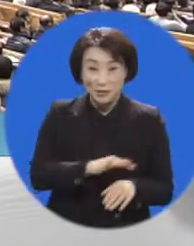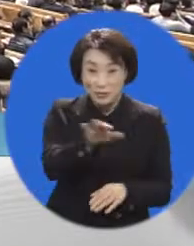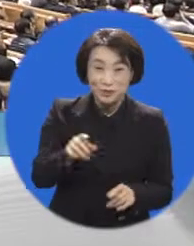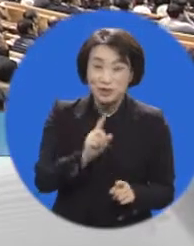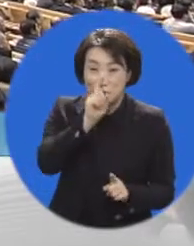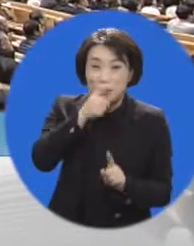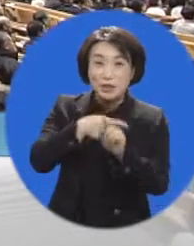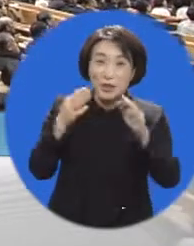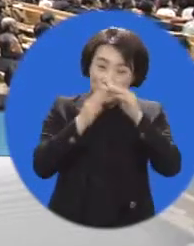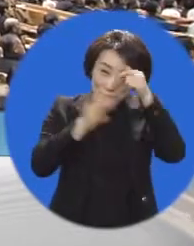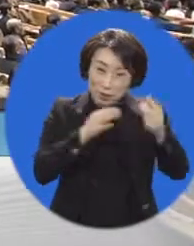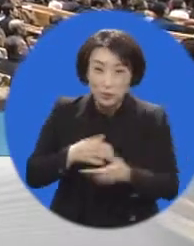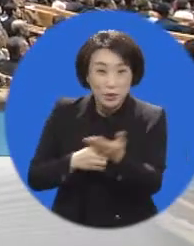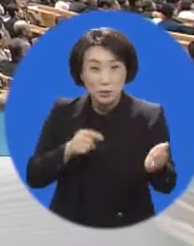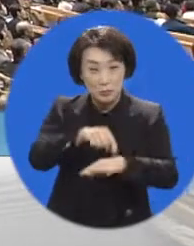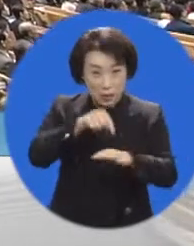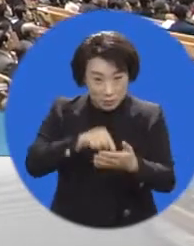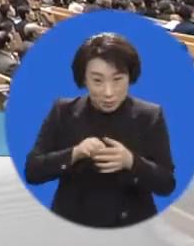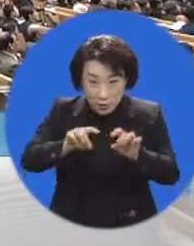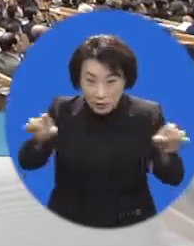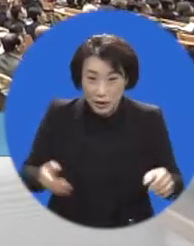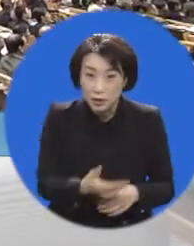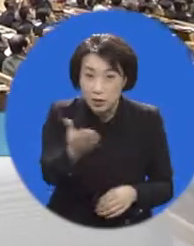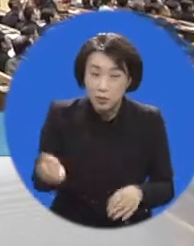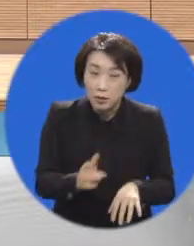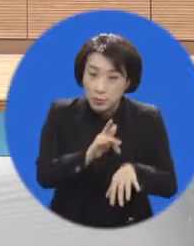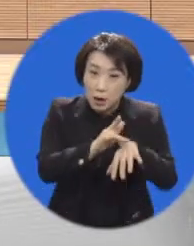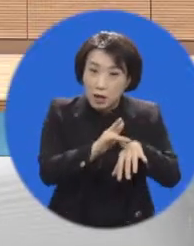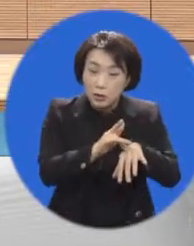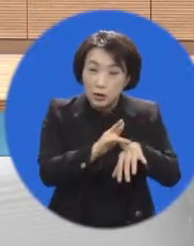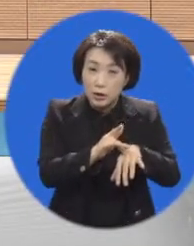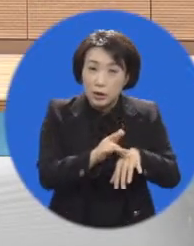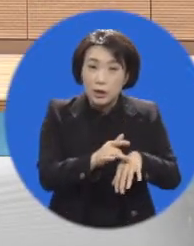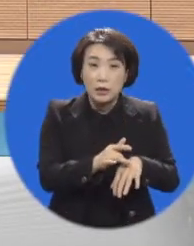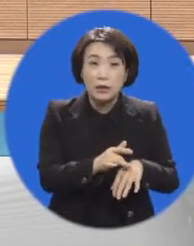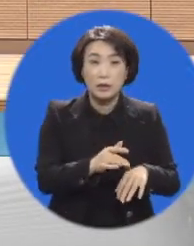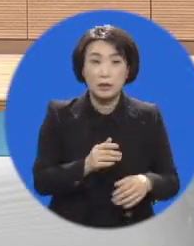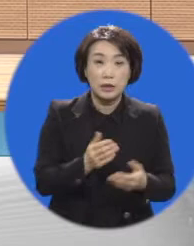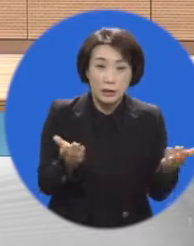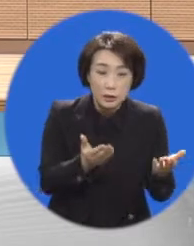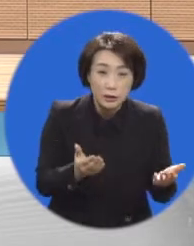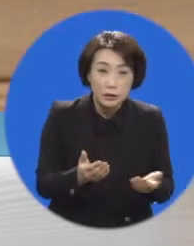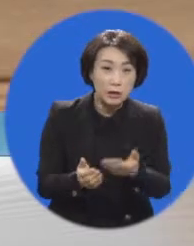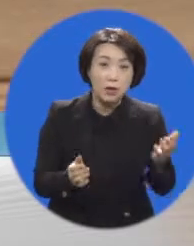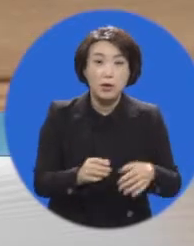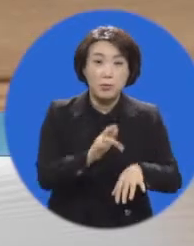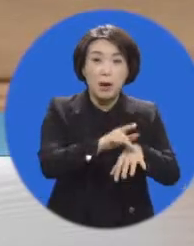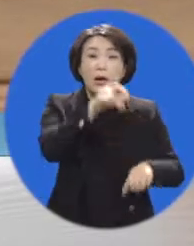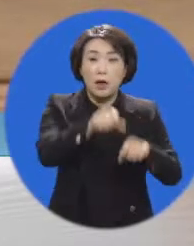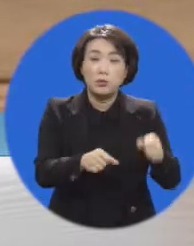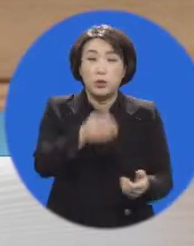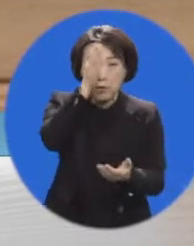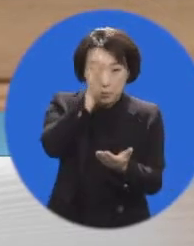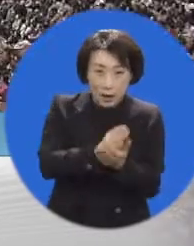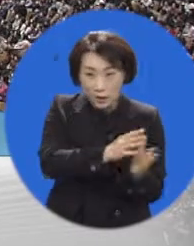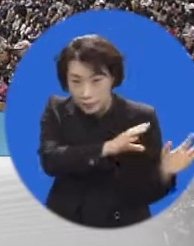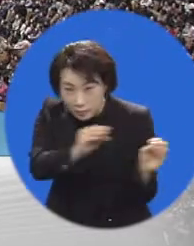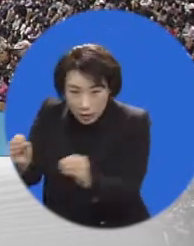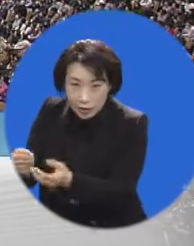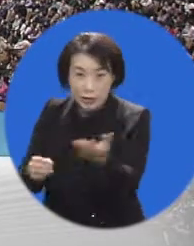연세중앙교회 성도들 가슴 속에 마귀의 장난과 지랄이 웃기를 주님의 이름으로